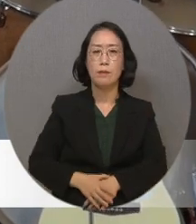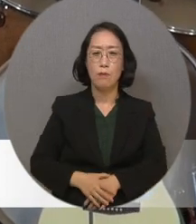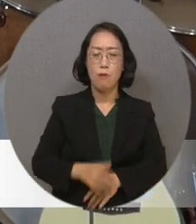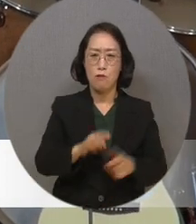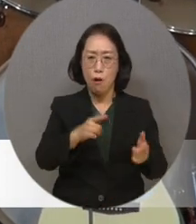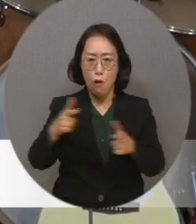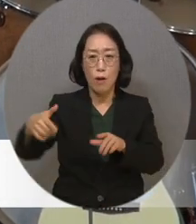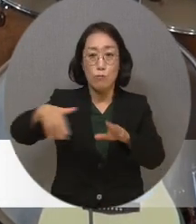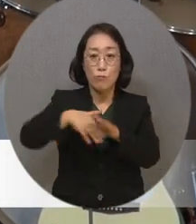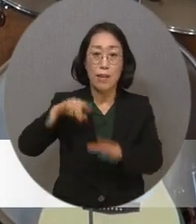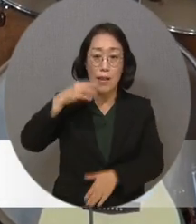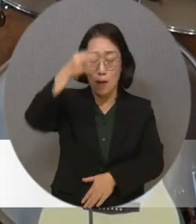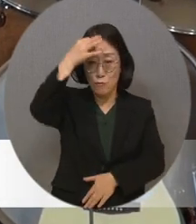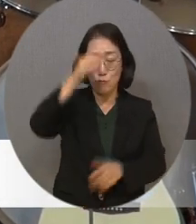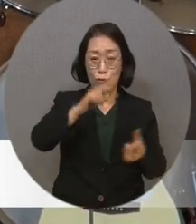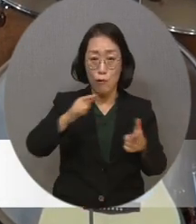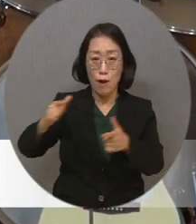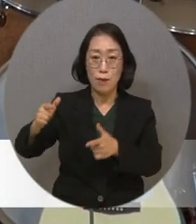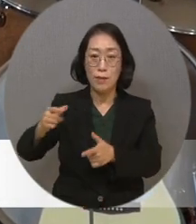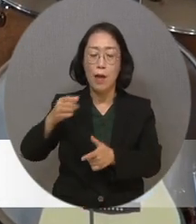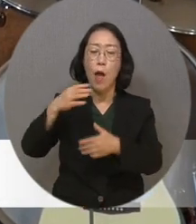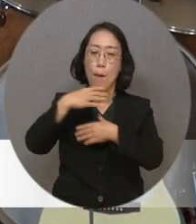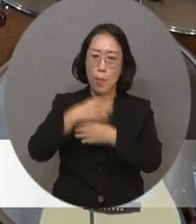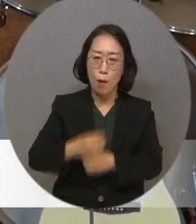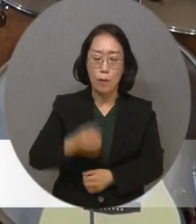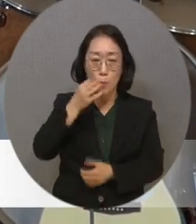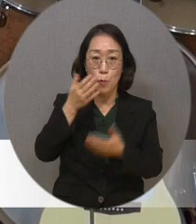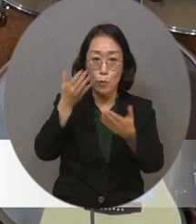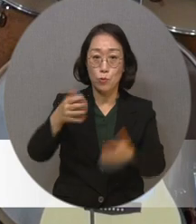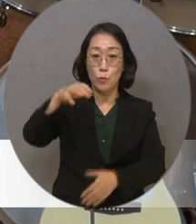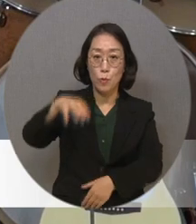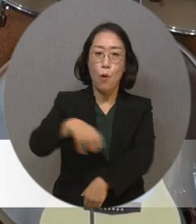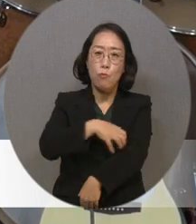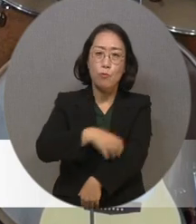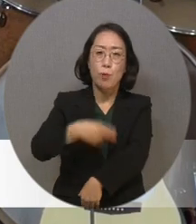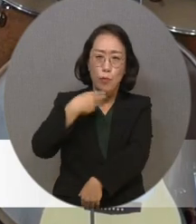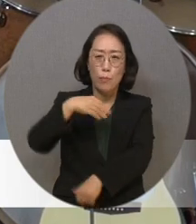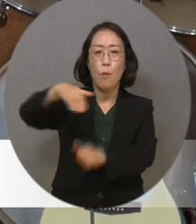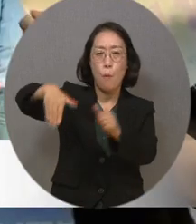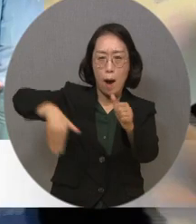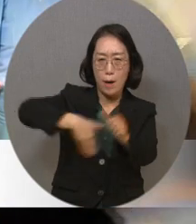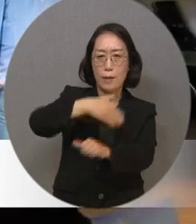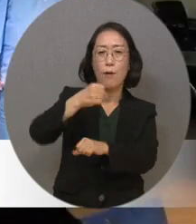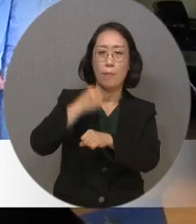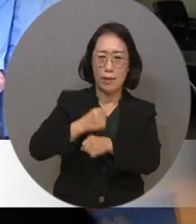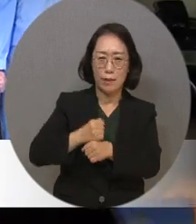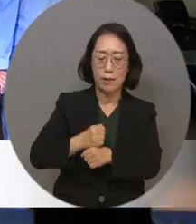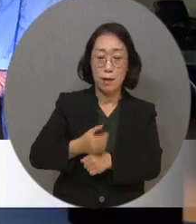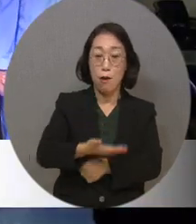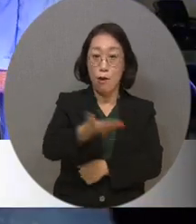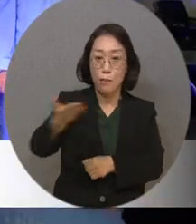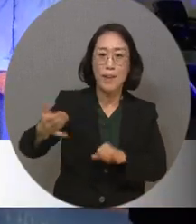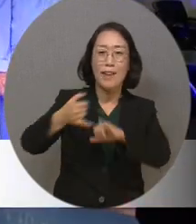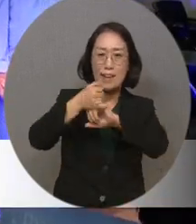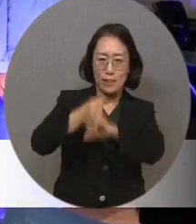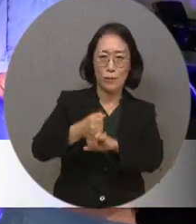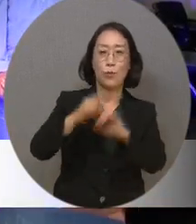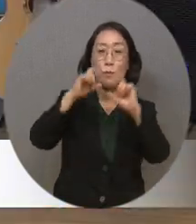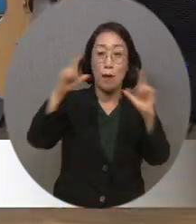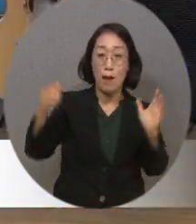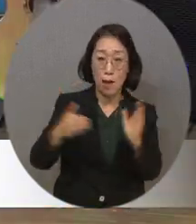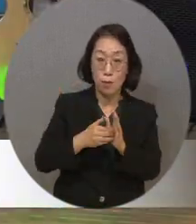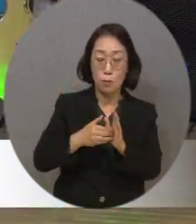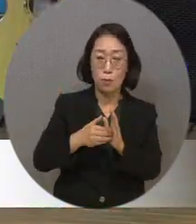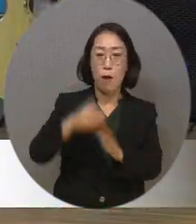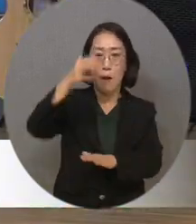다양한 문화예술 공연을 마음껏 편하게 즐길 수 있는 무장의 환경을 만들어 나가겠다고 시민들에게 약속하며